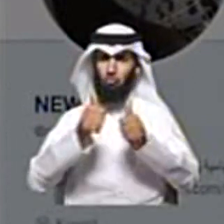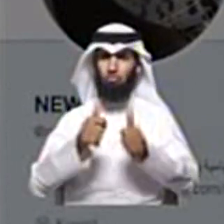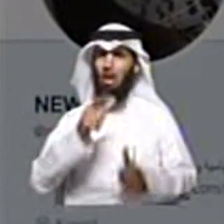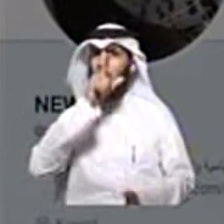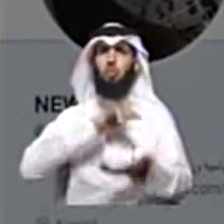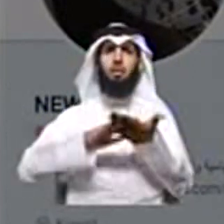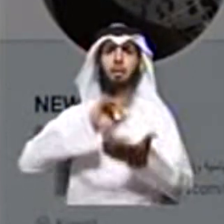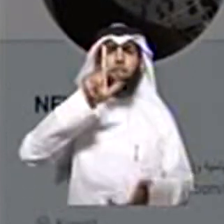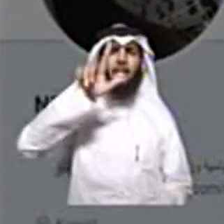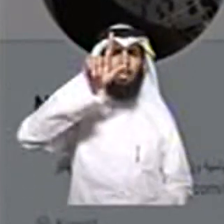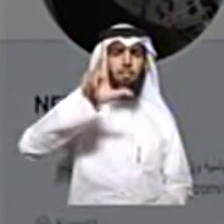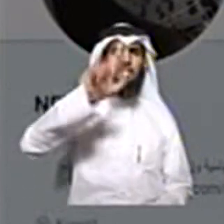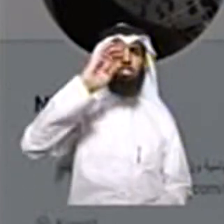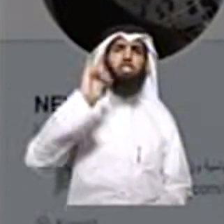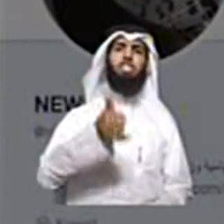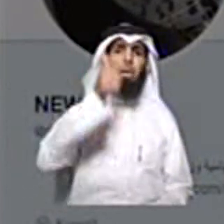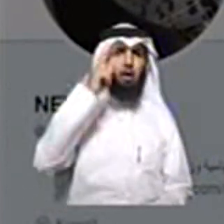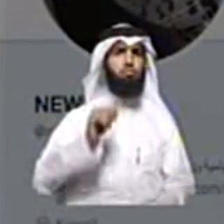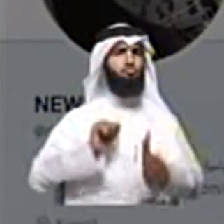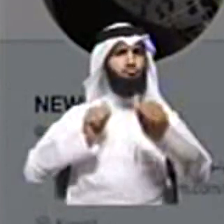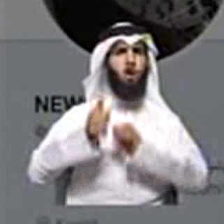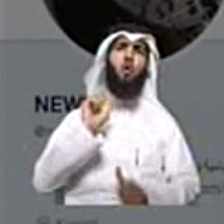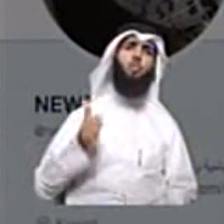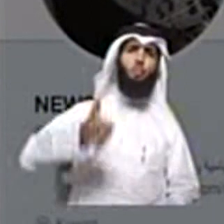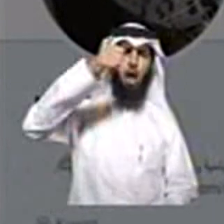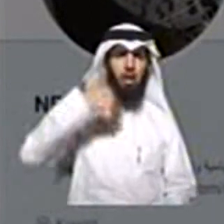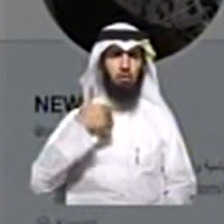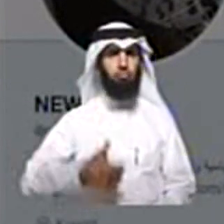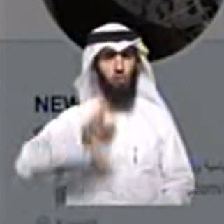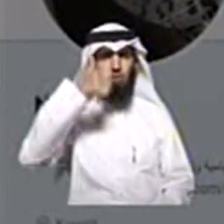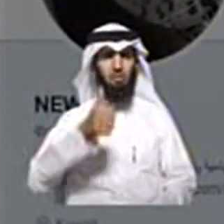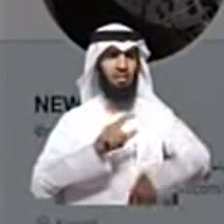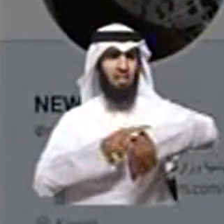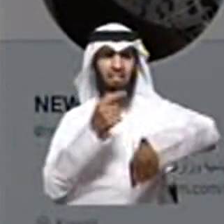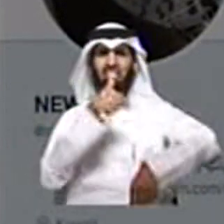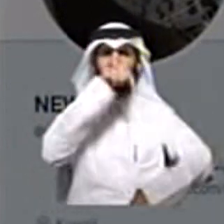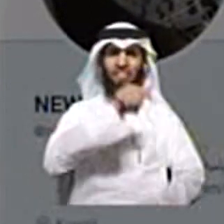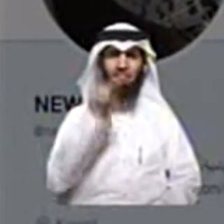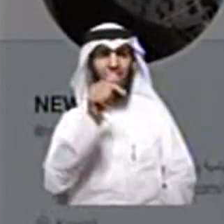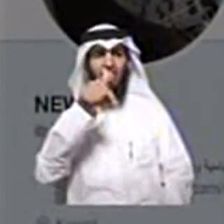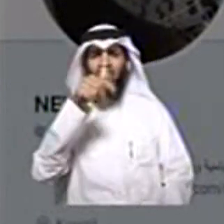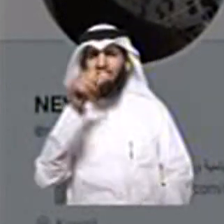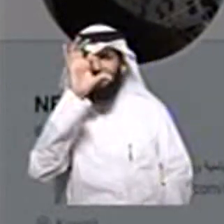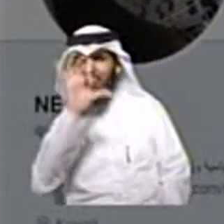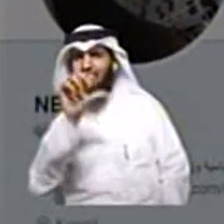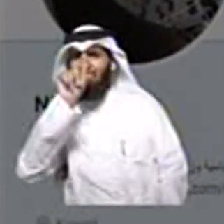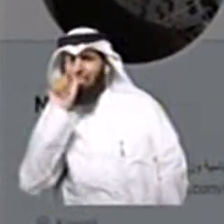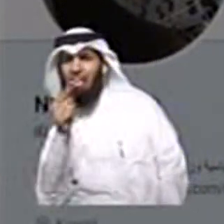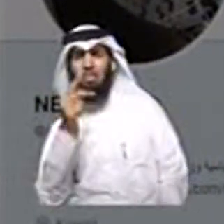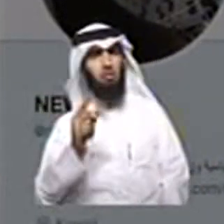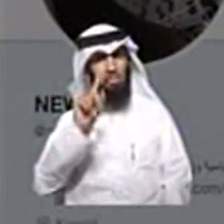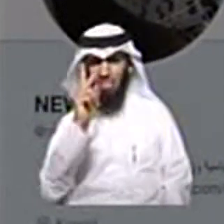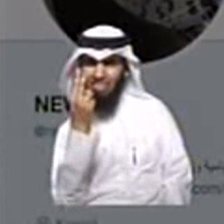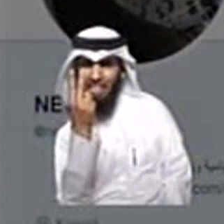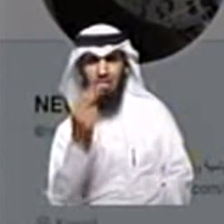البلجيكية، وحققت المركز الأول بزمن 6.92 جزء من الثانية. يعتبر هذا الرقم طبعا ممتاز